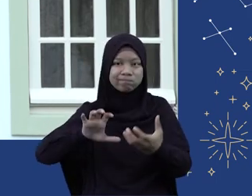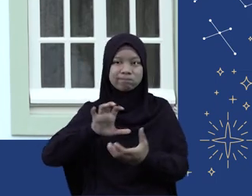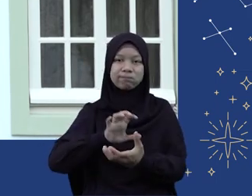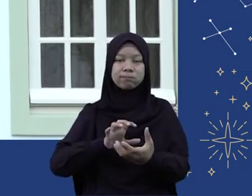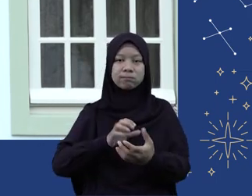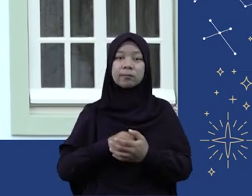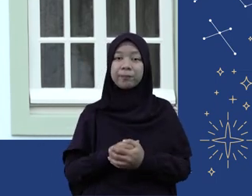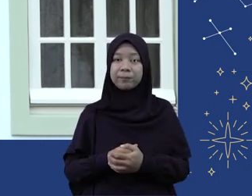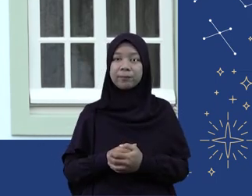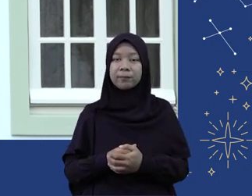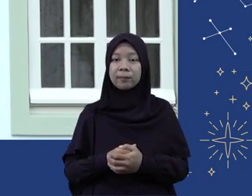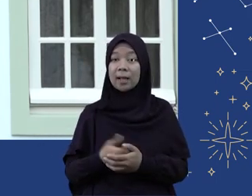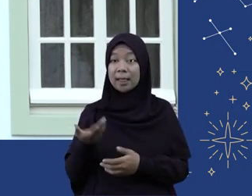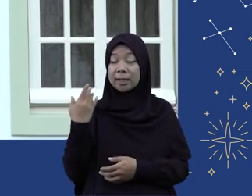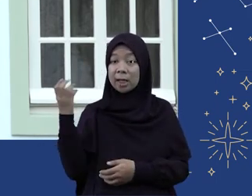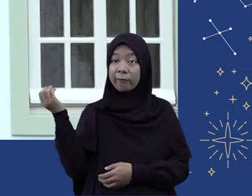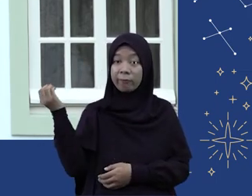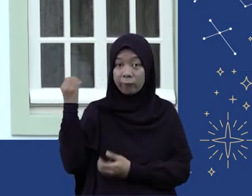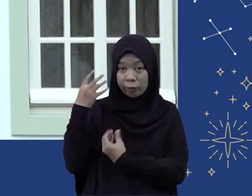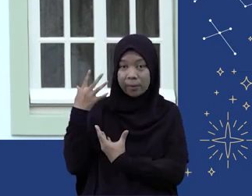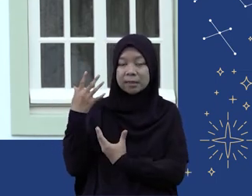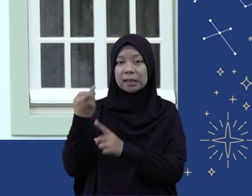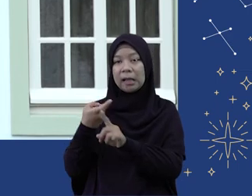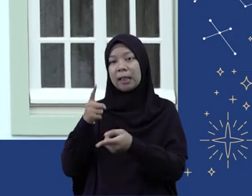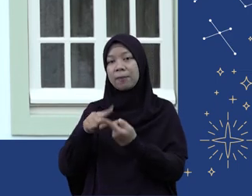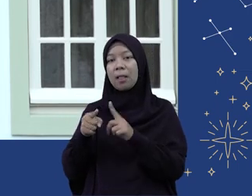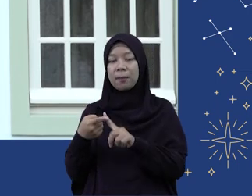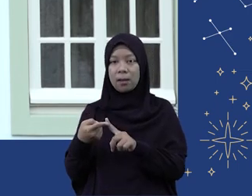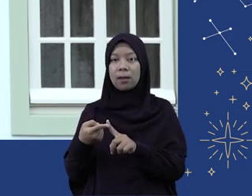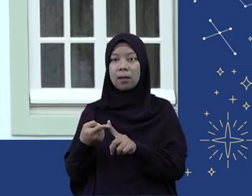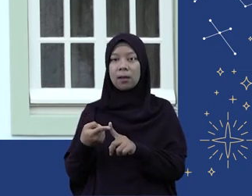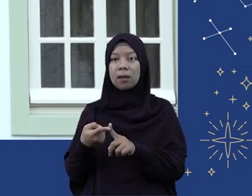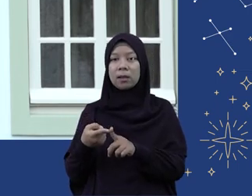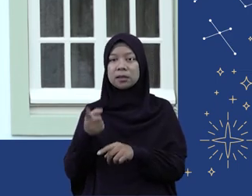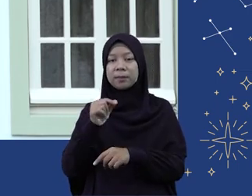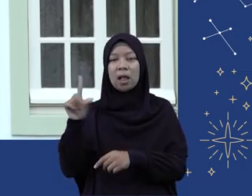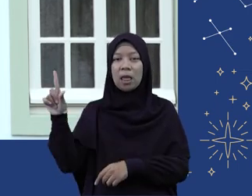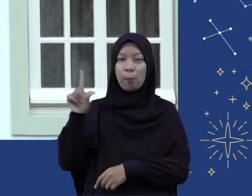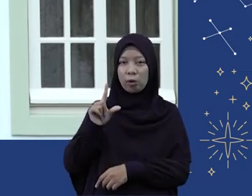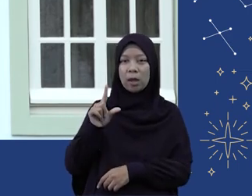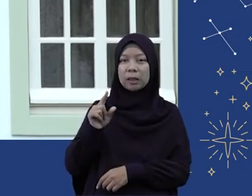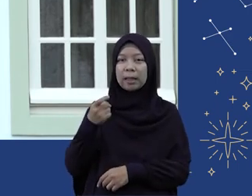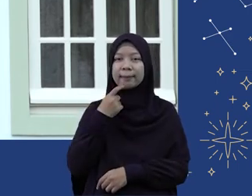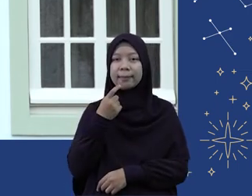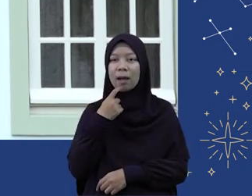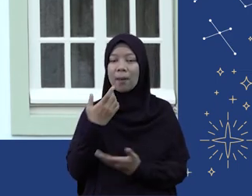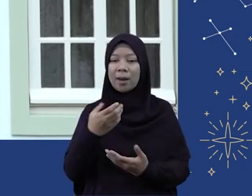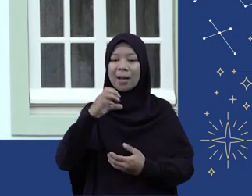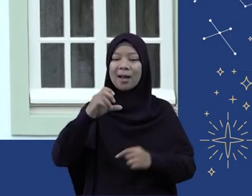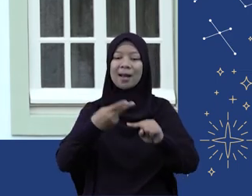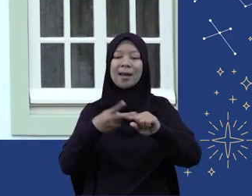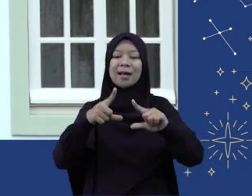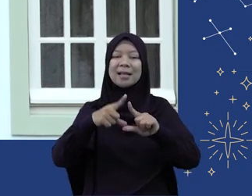terus saja saya mendapat dari teman-teman saya apa komplain mengenai cap jpt yang